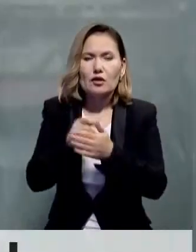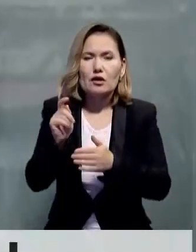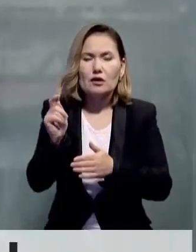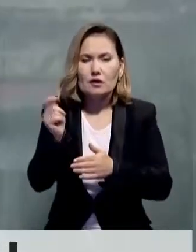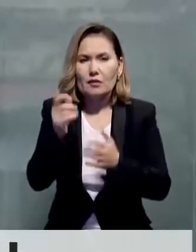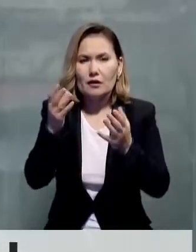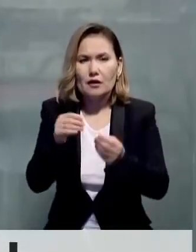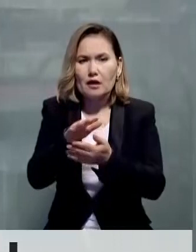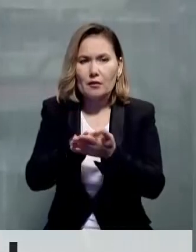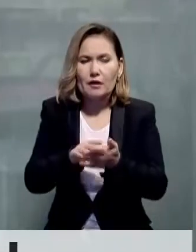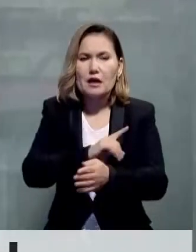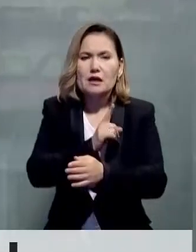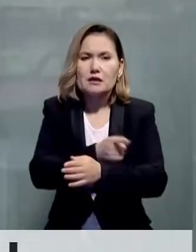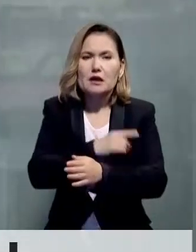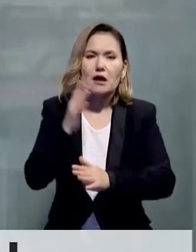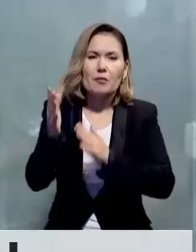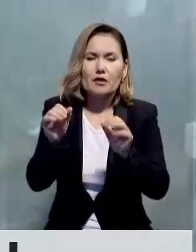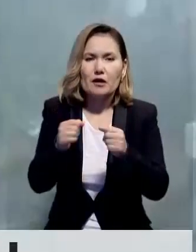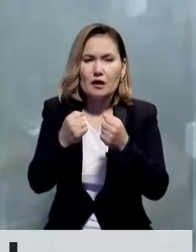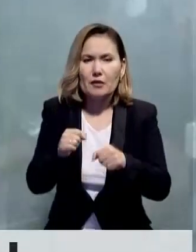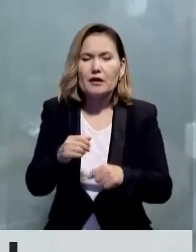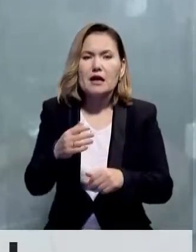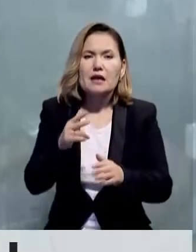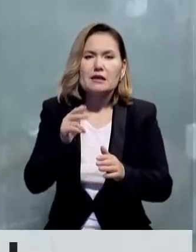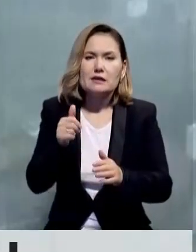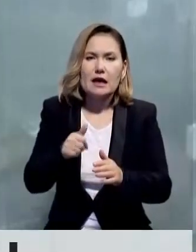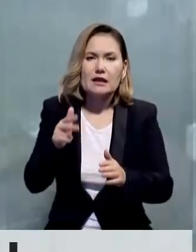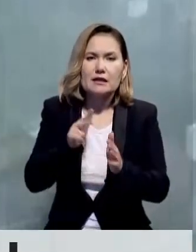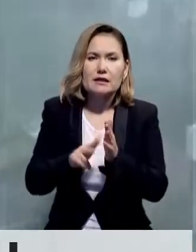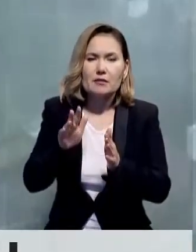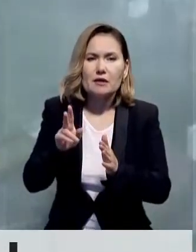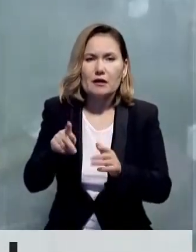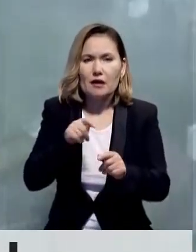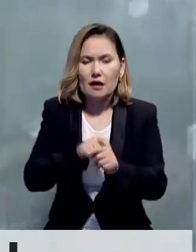жалғасады. Жойқын дауылдың жылдамдығы 40 сағатына 85 шақырымға дейін азайды.